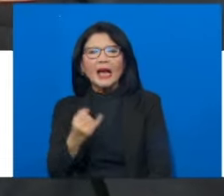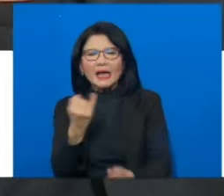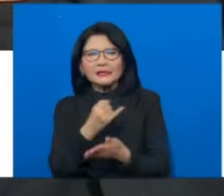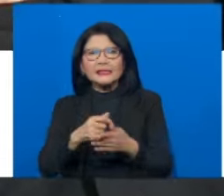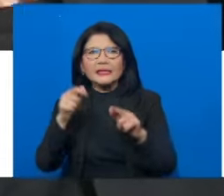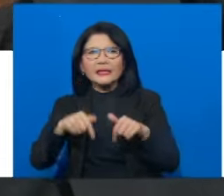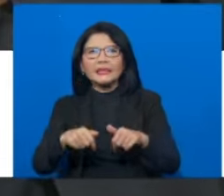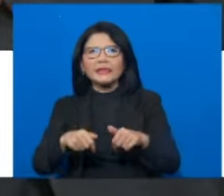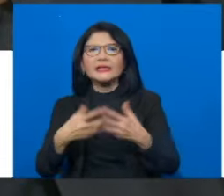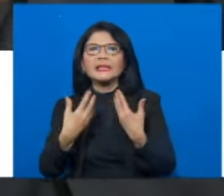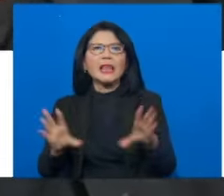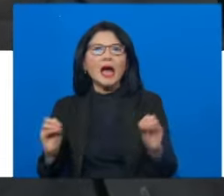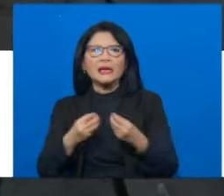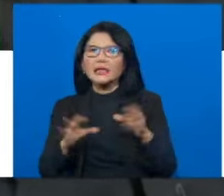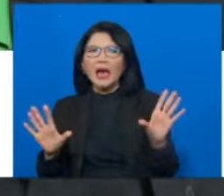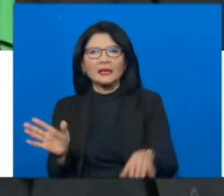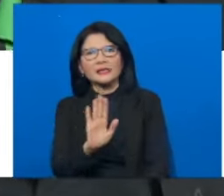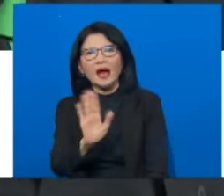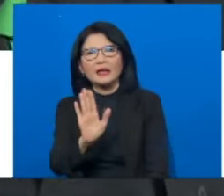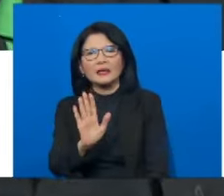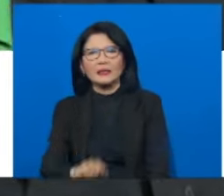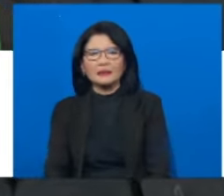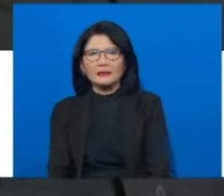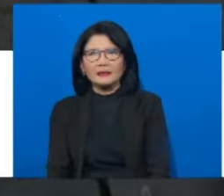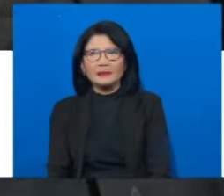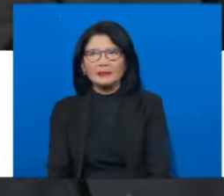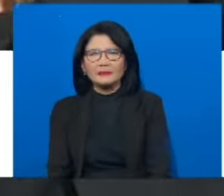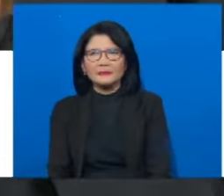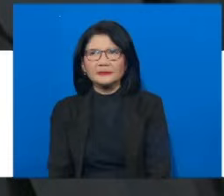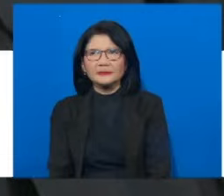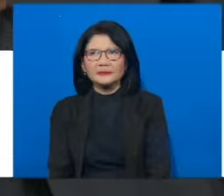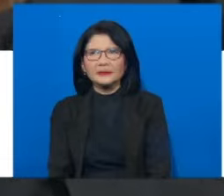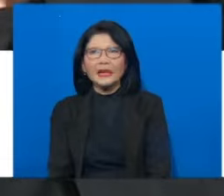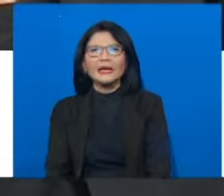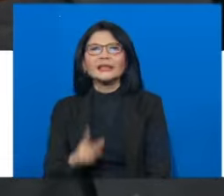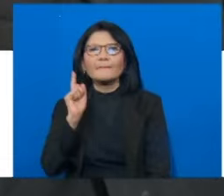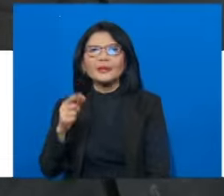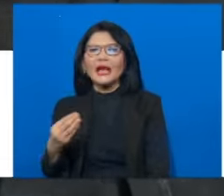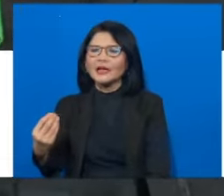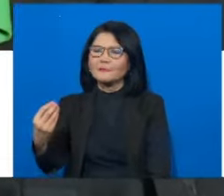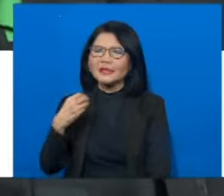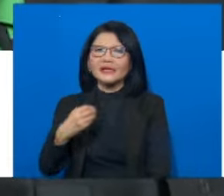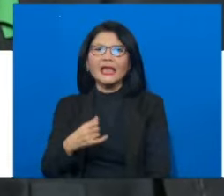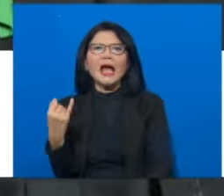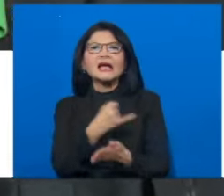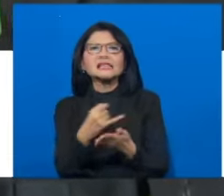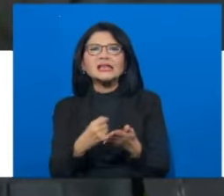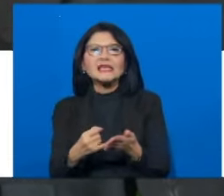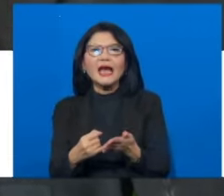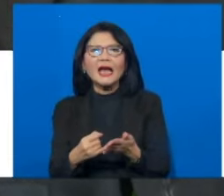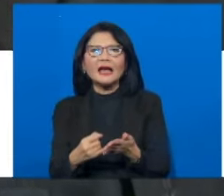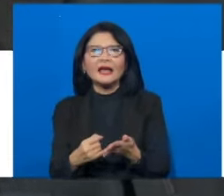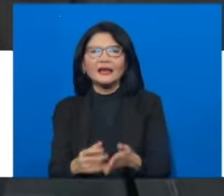hilang hilang cuman yang dititipinya cuman seninya aja jadi Abah